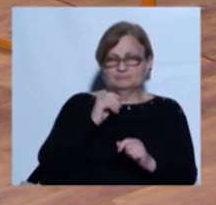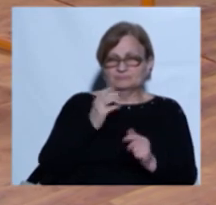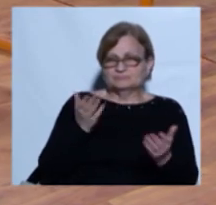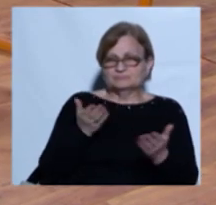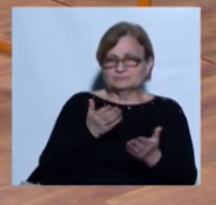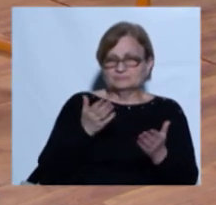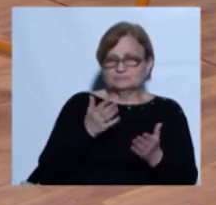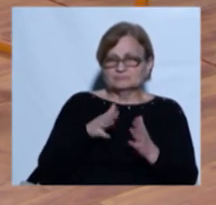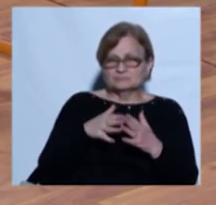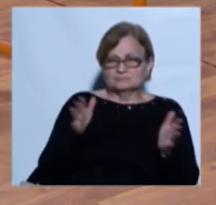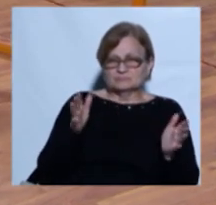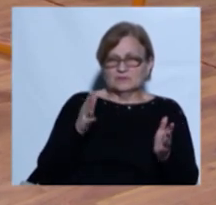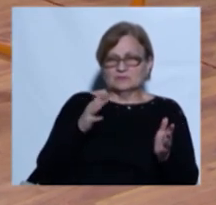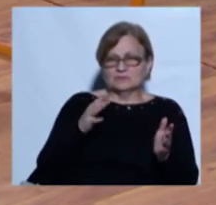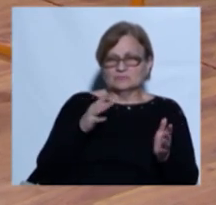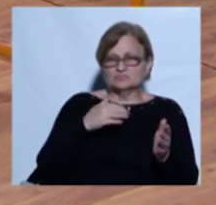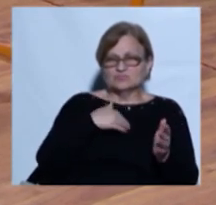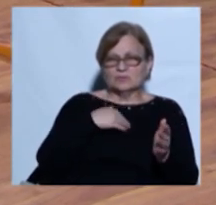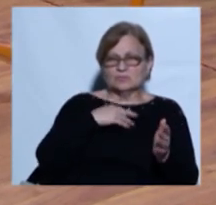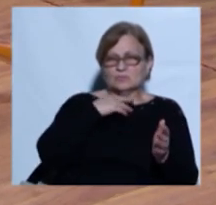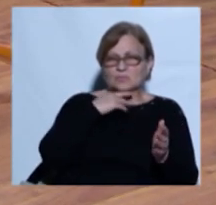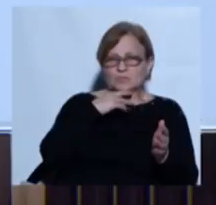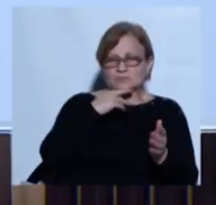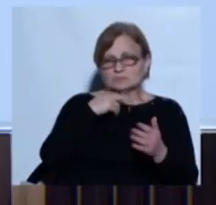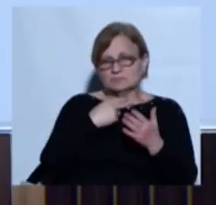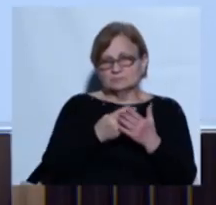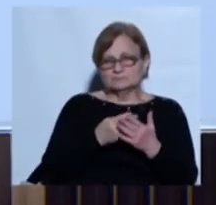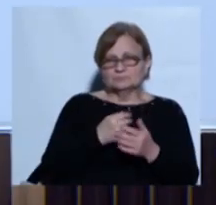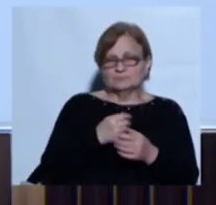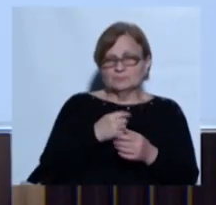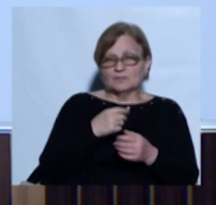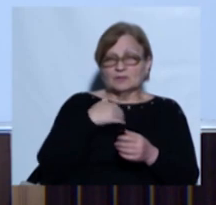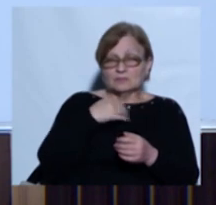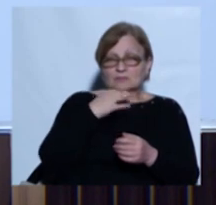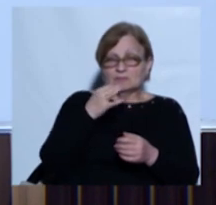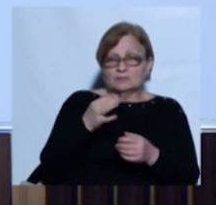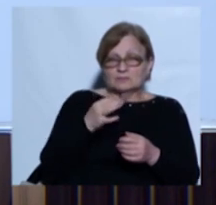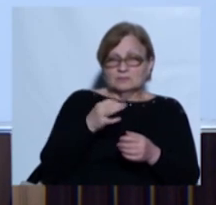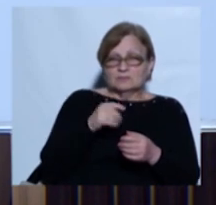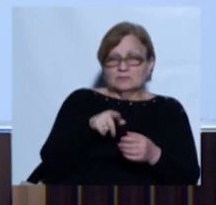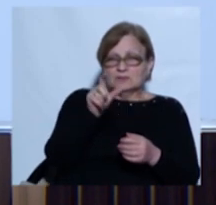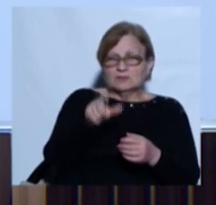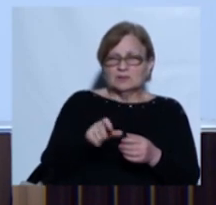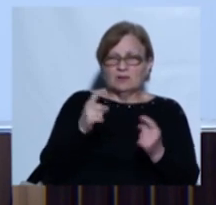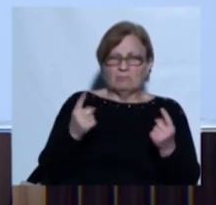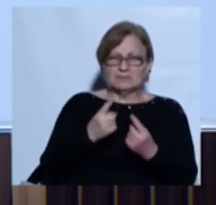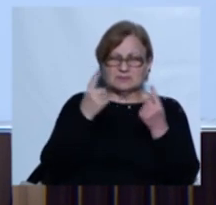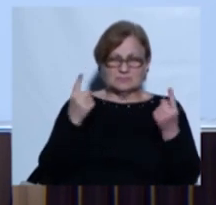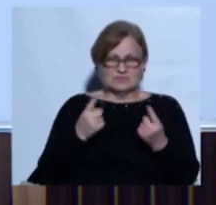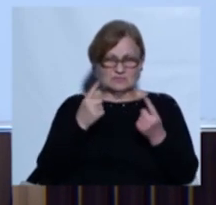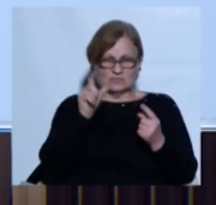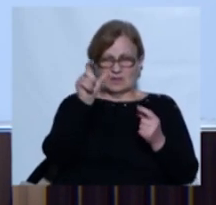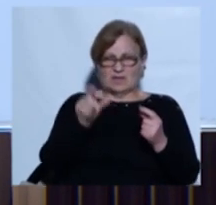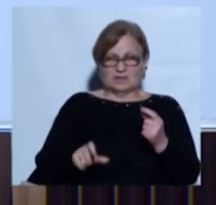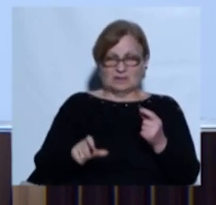რომელზეც ყველაზე მეტად ღირს შევაჩეროთ ჩვენი ყურადღება. როგორც უკვე ვთქვით, პრიმიტიულ ადამიანში სრულფასოვანი